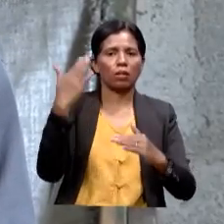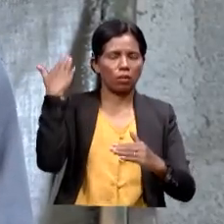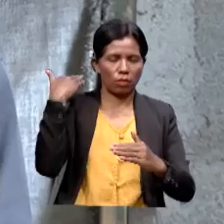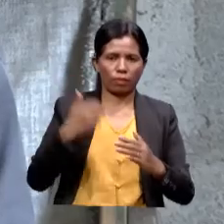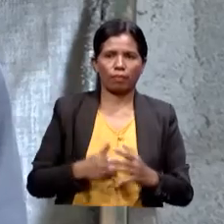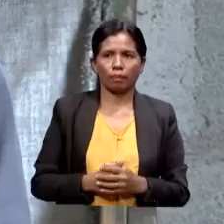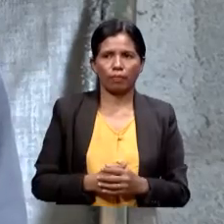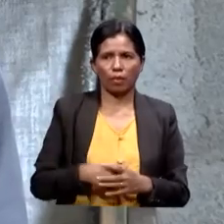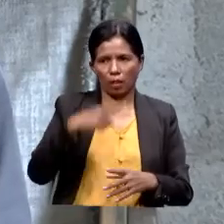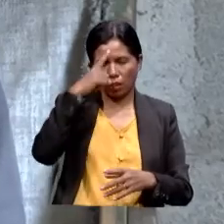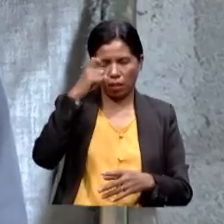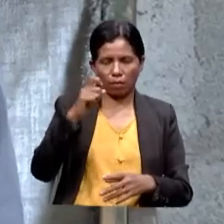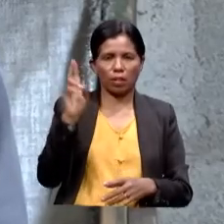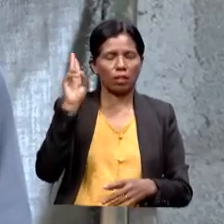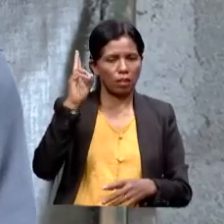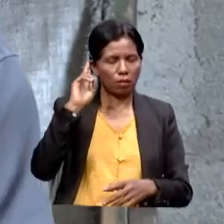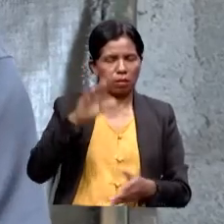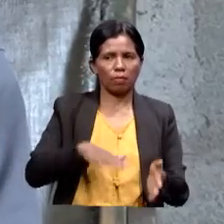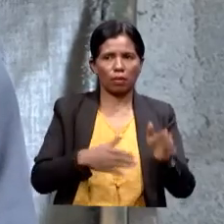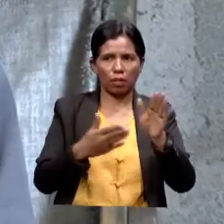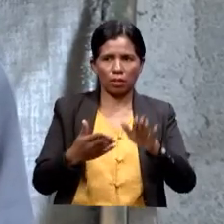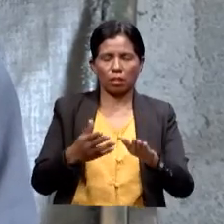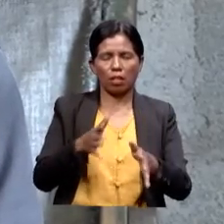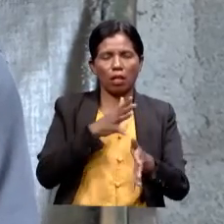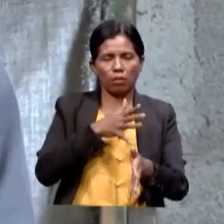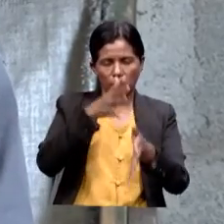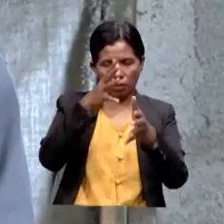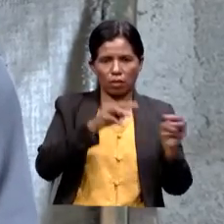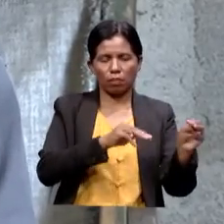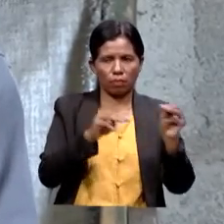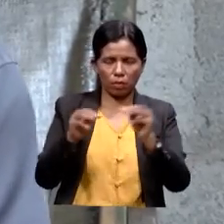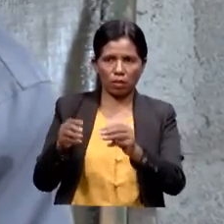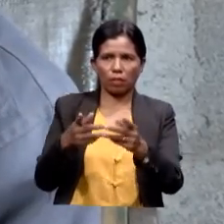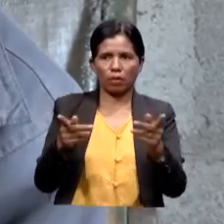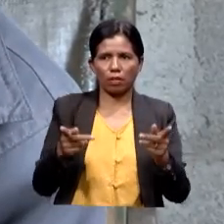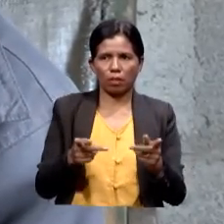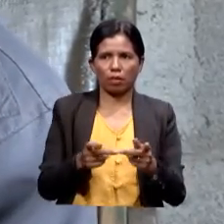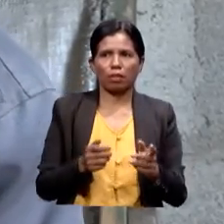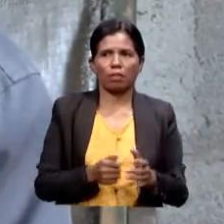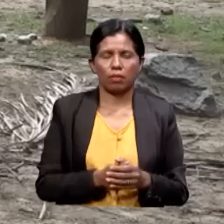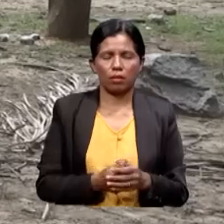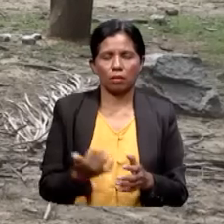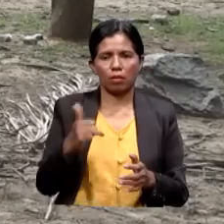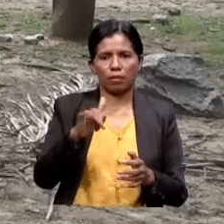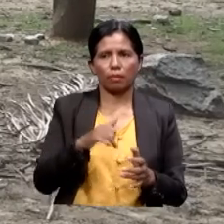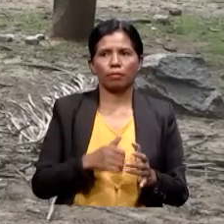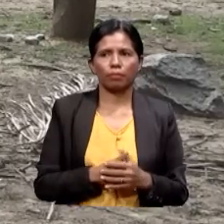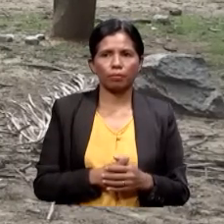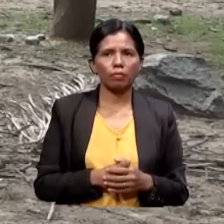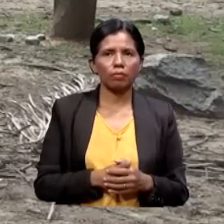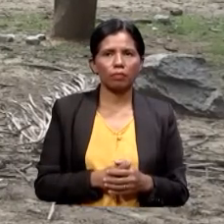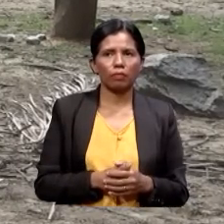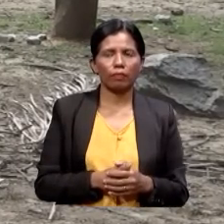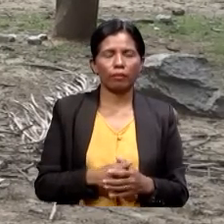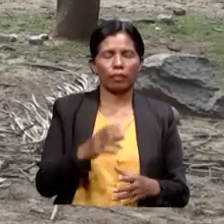Tambah tiune mate tiya saya nu mate maka bo ser muda farmai hidane. Senen dua ni umai mana bawa dapur mak kutuk. Vizinho nebe